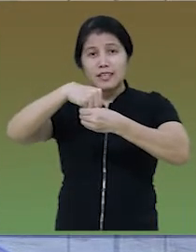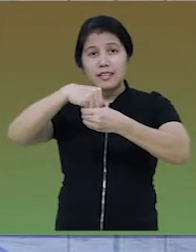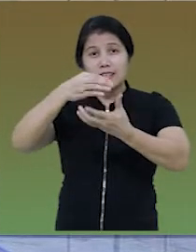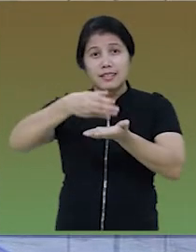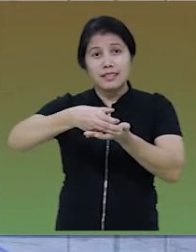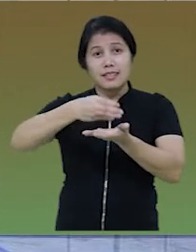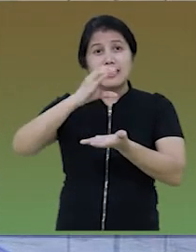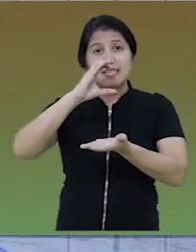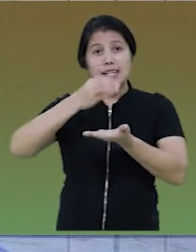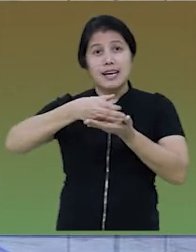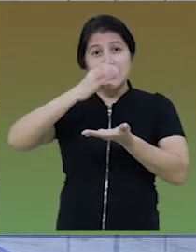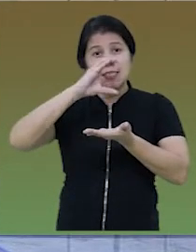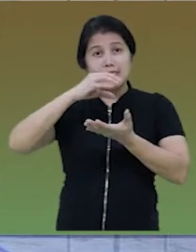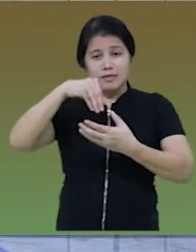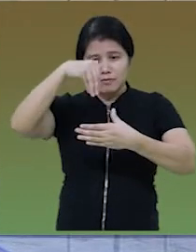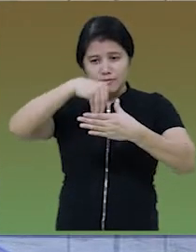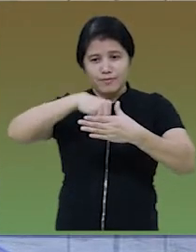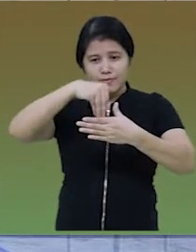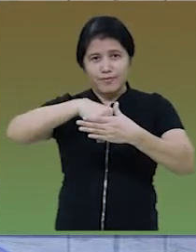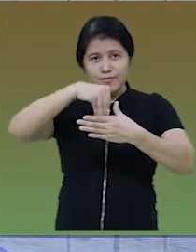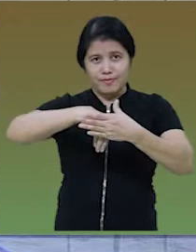the glass.